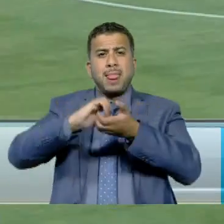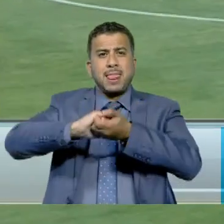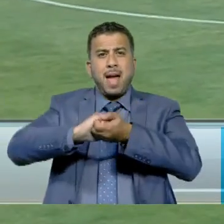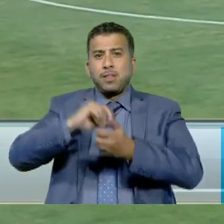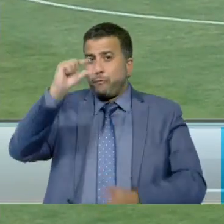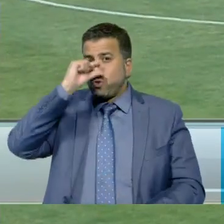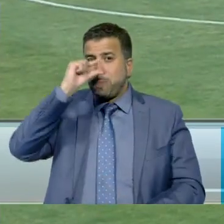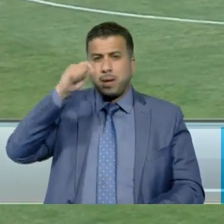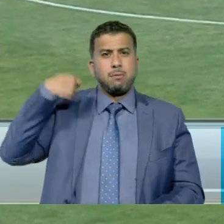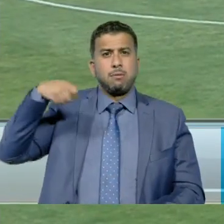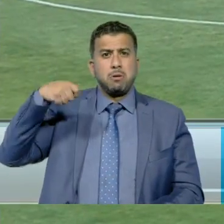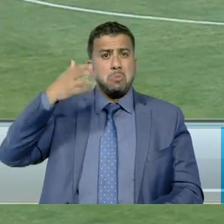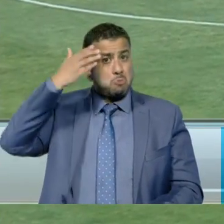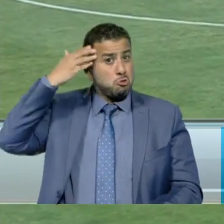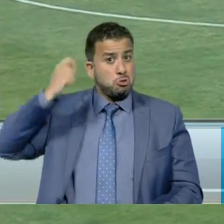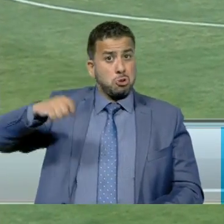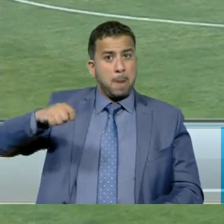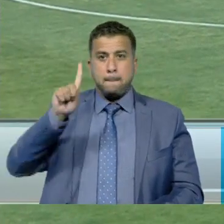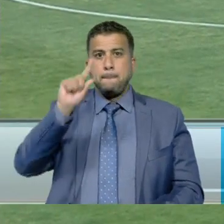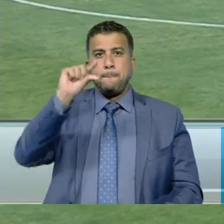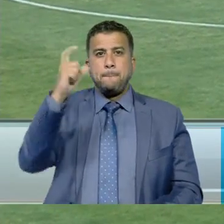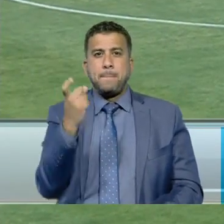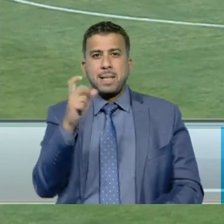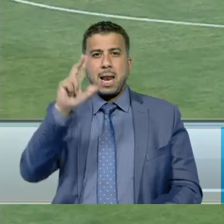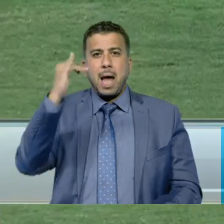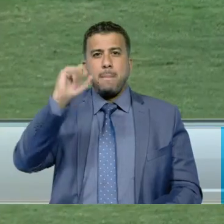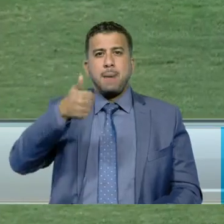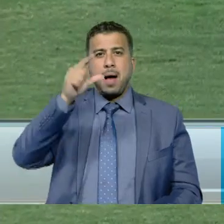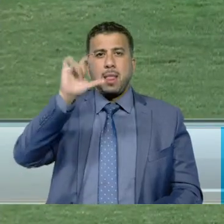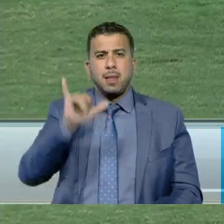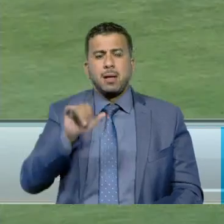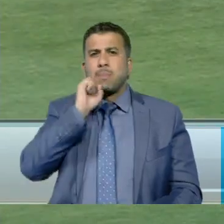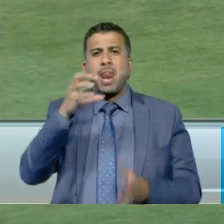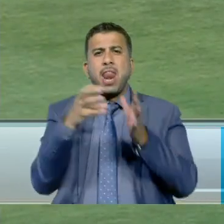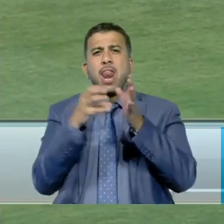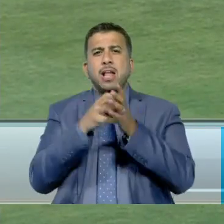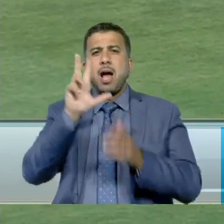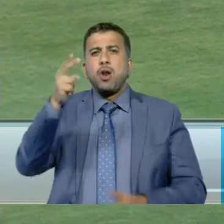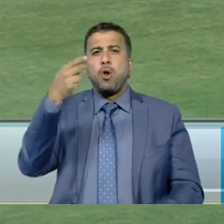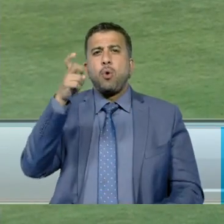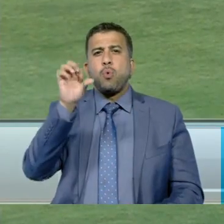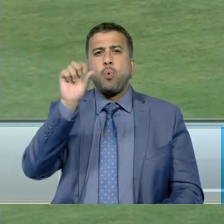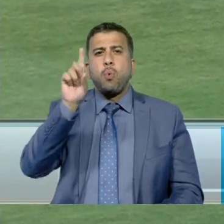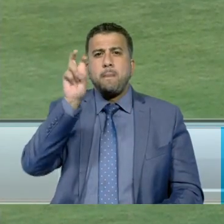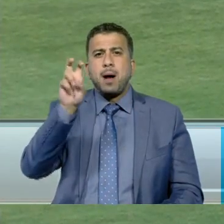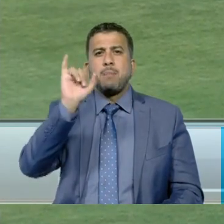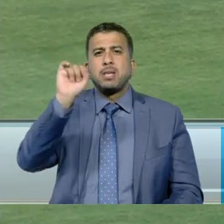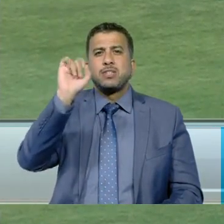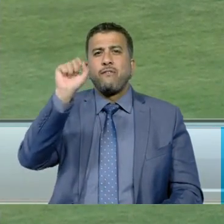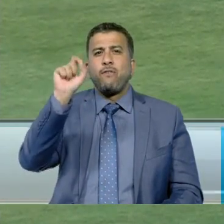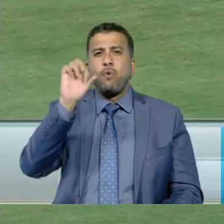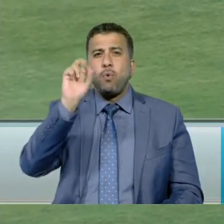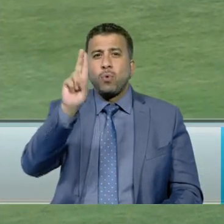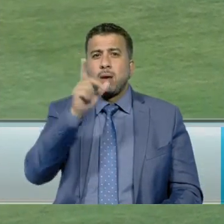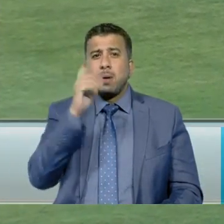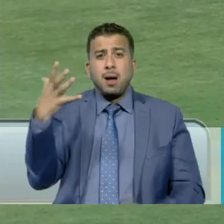دبي برئاسة المستشار بدر الحمادي رفض الشكوى المقدمة من نادي العروبة ضد نادي مصفوط، مطالبا خلالها بنقاط